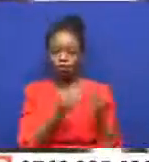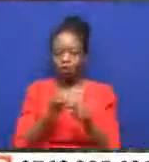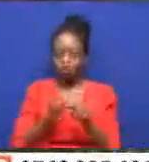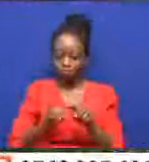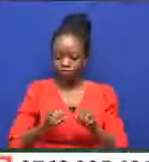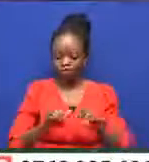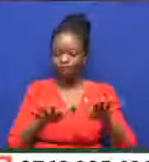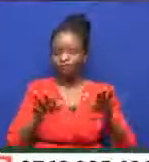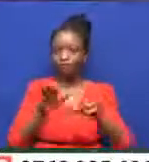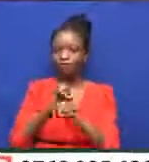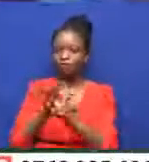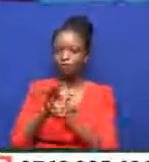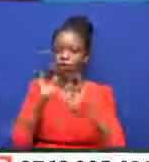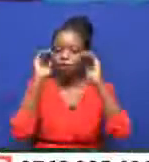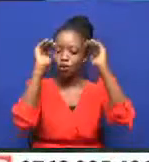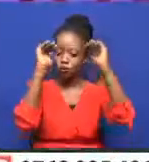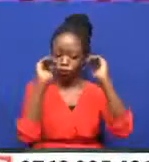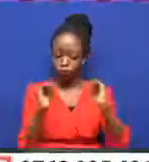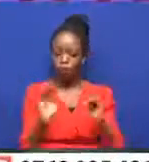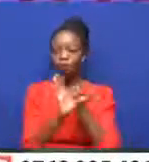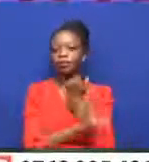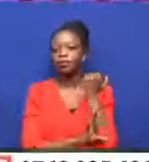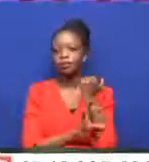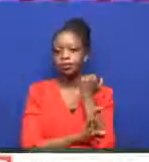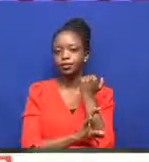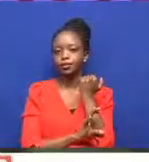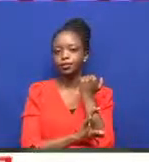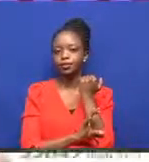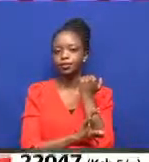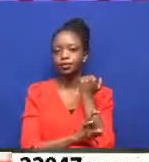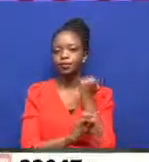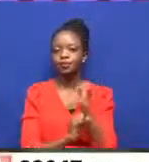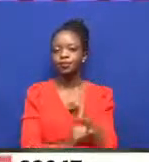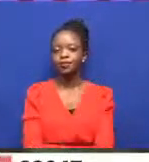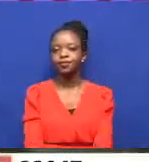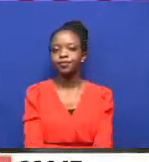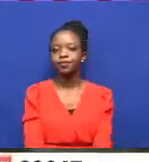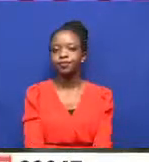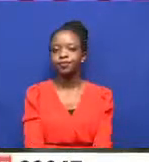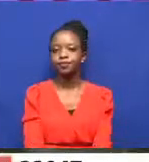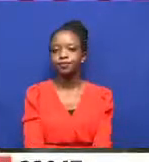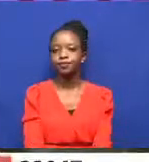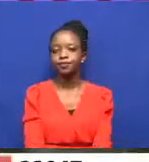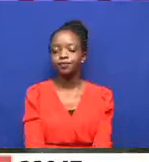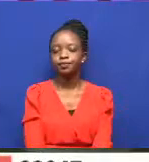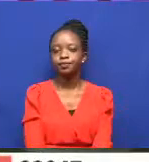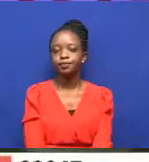virusi hivi vimepungua nchini. Na Nok Loren TV 47.